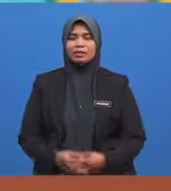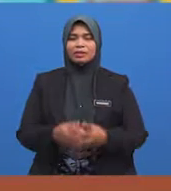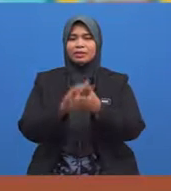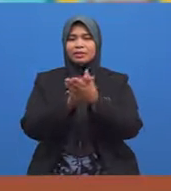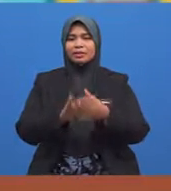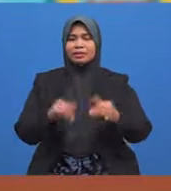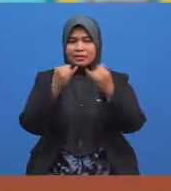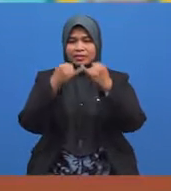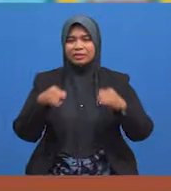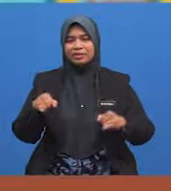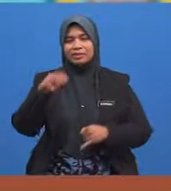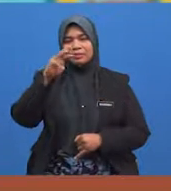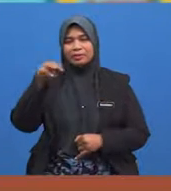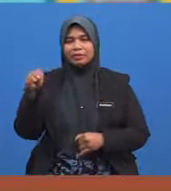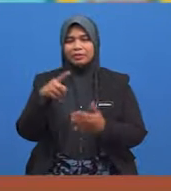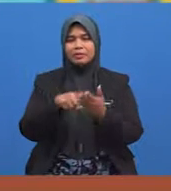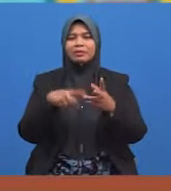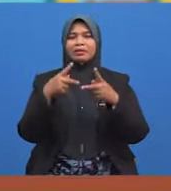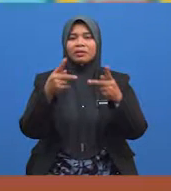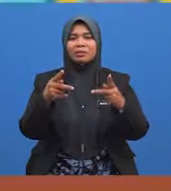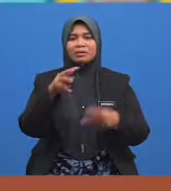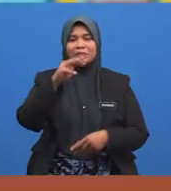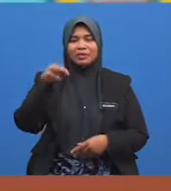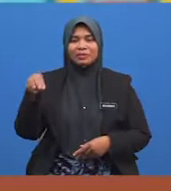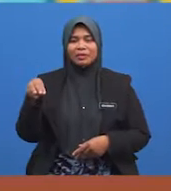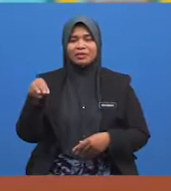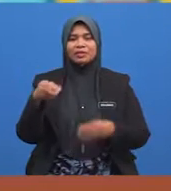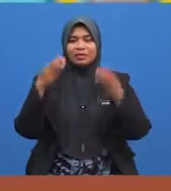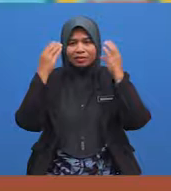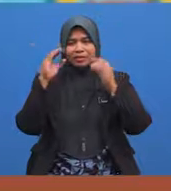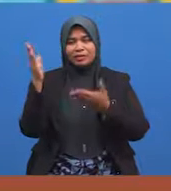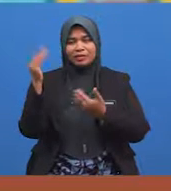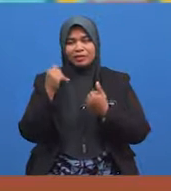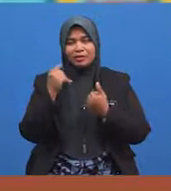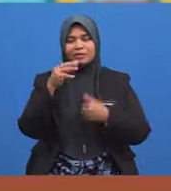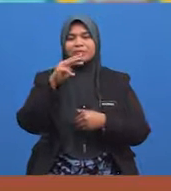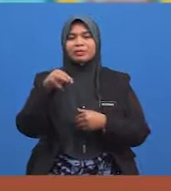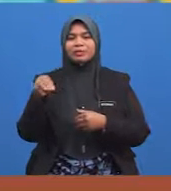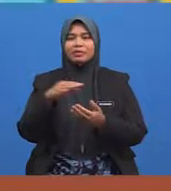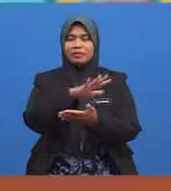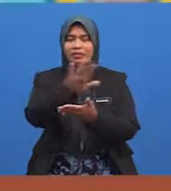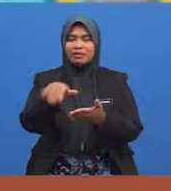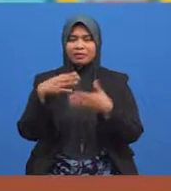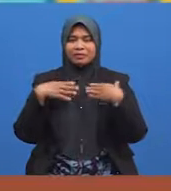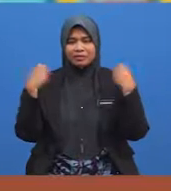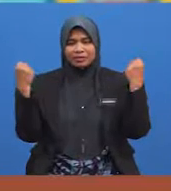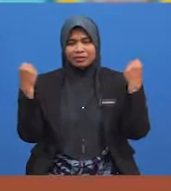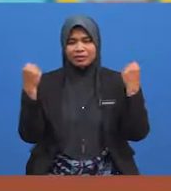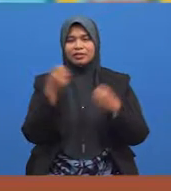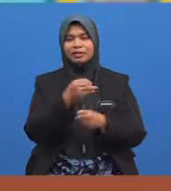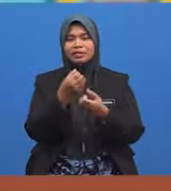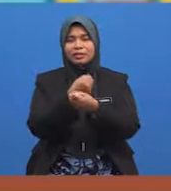sama sejajar murid-murid. Apa khabar murid-murid? Aku harap murid-murid semua sihat dan bersedia